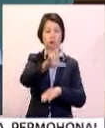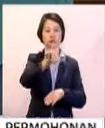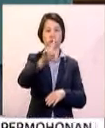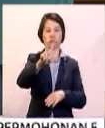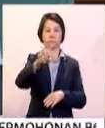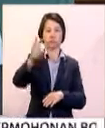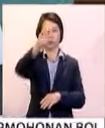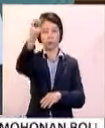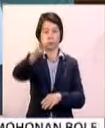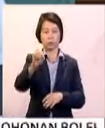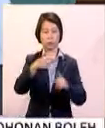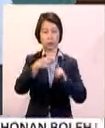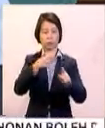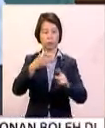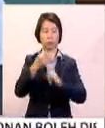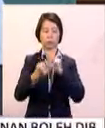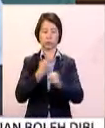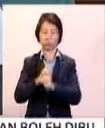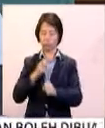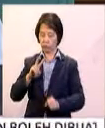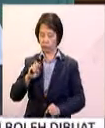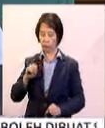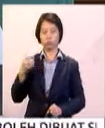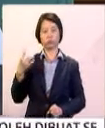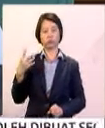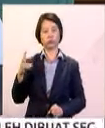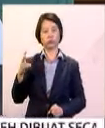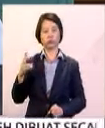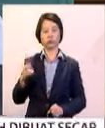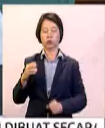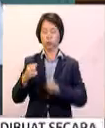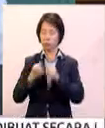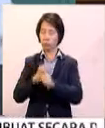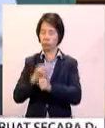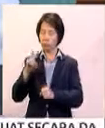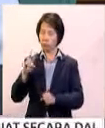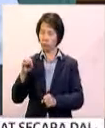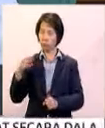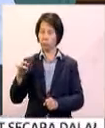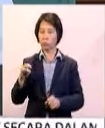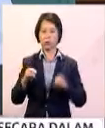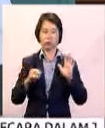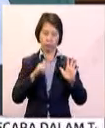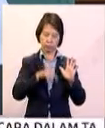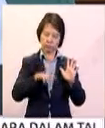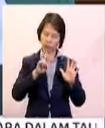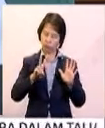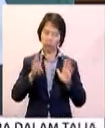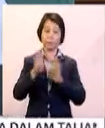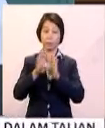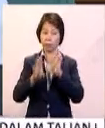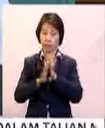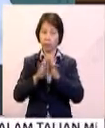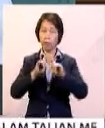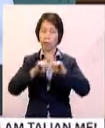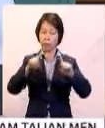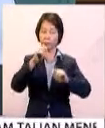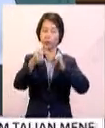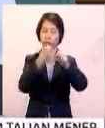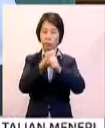32% daripada tahun 2017 2017 pada kadar sekitar 5.2 bilion tapi tahun